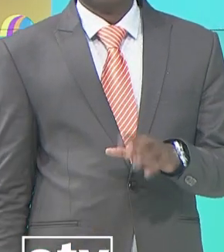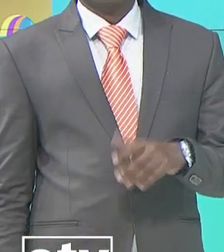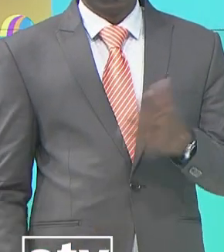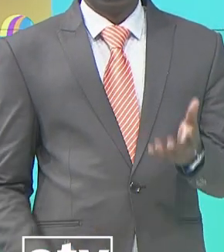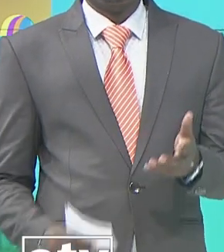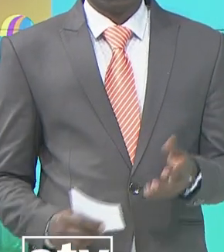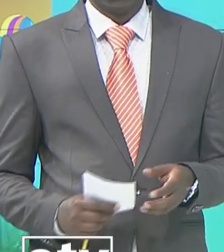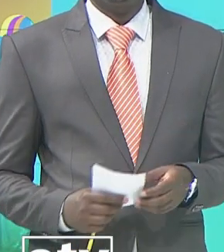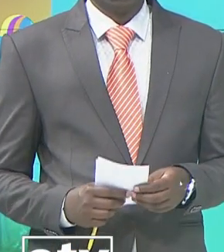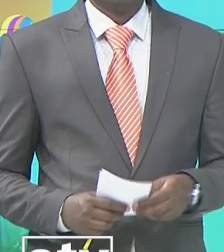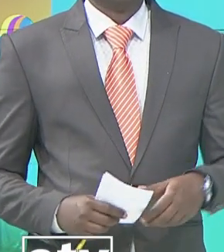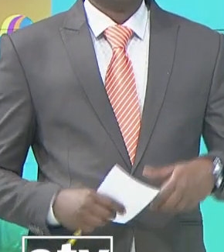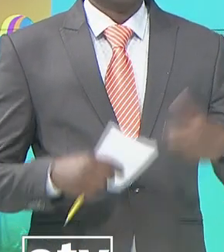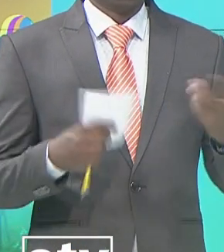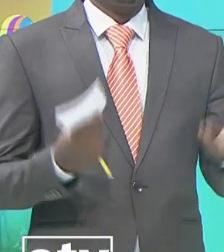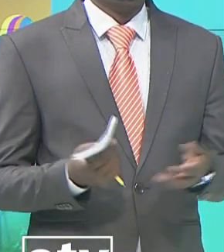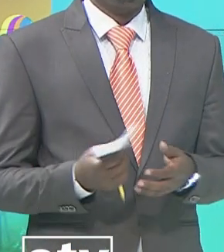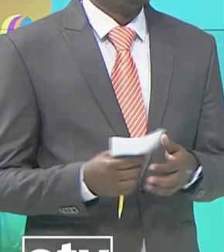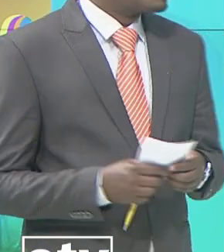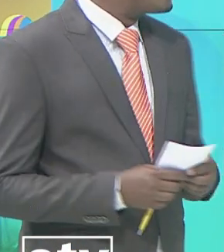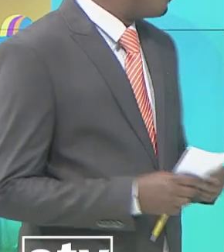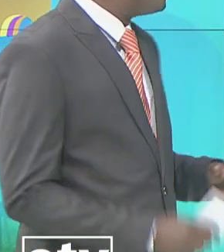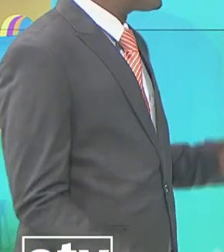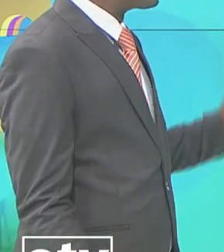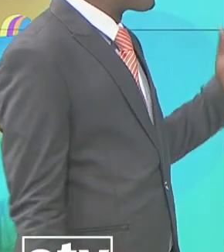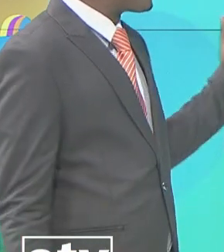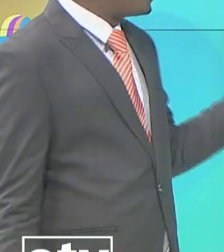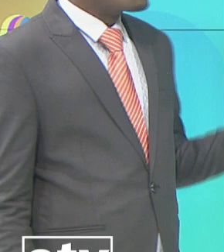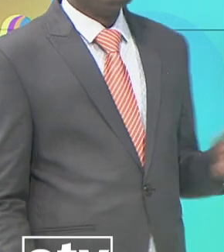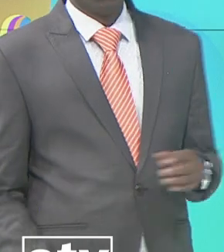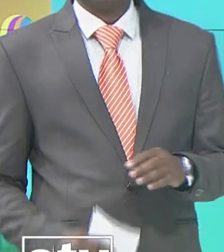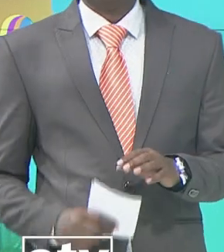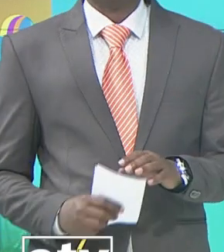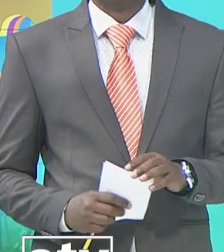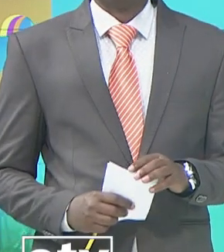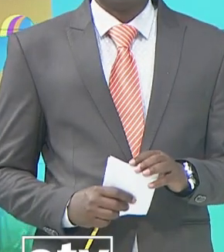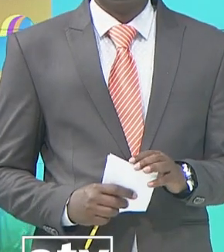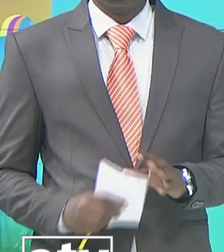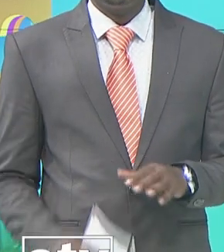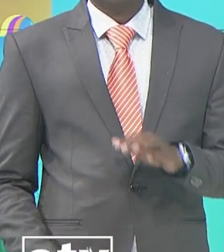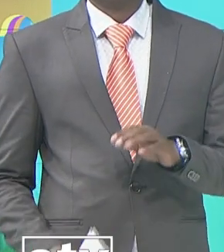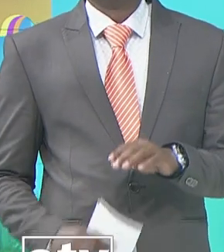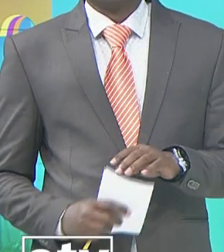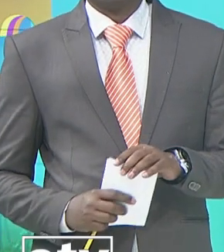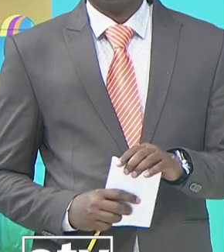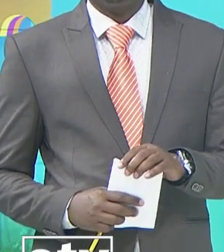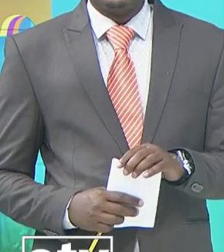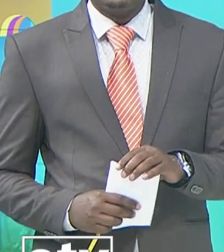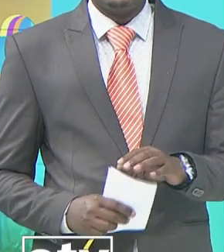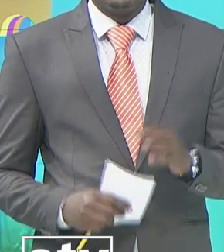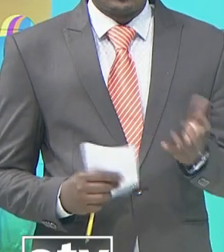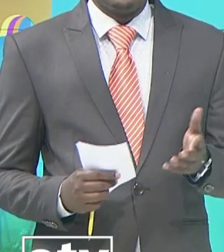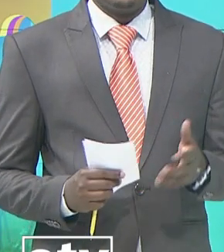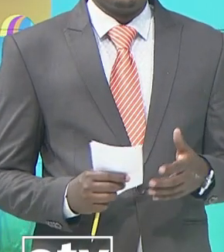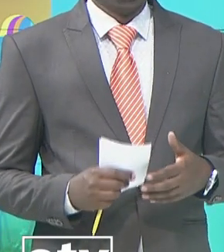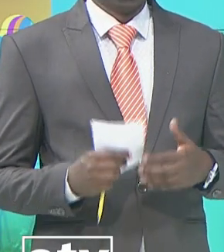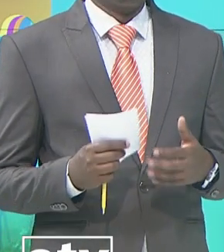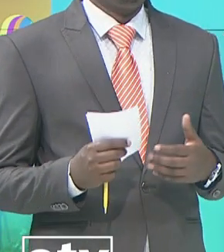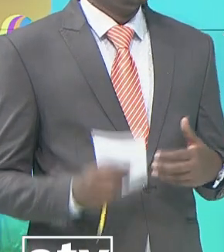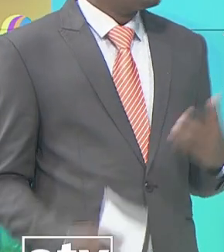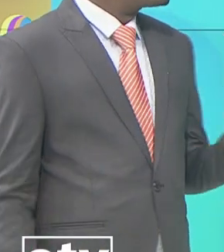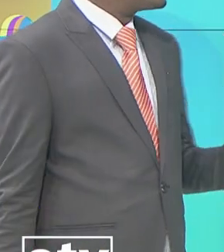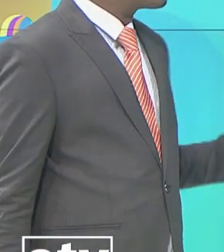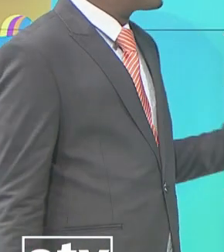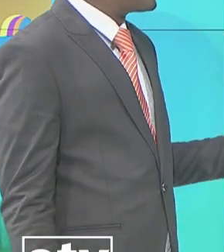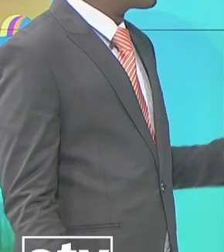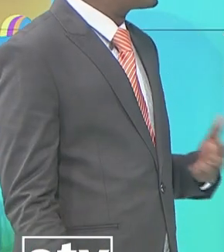በተለይም የውጭ ምንዛሬውን ለማግኘት በኤክስፖርት ደረጃም ያጋጠሙ ችግሮች ነበሩ። አንደኛው የምርት አቅርቦት እጥረት ዝቅተኛ